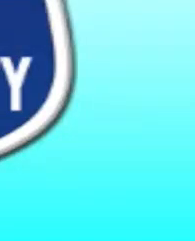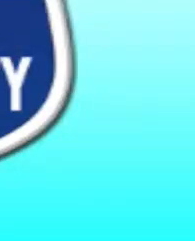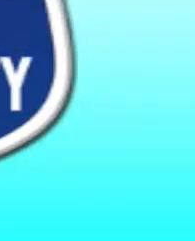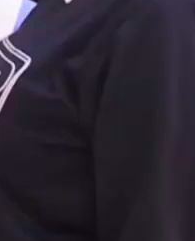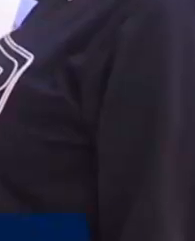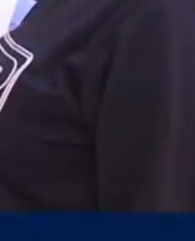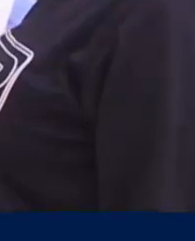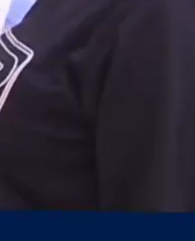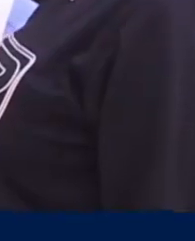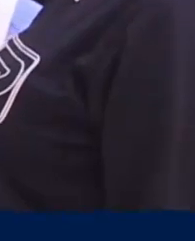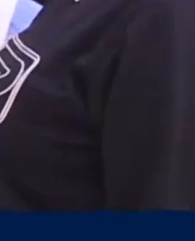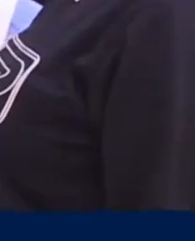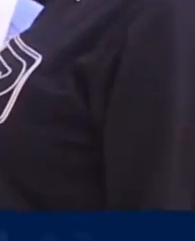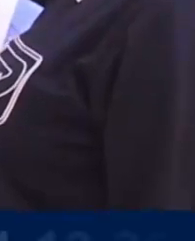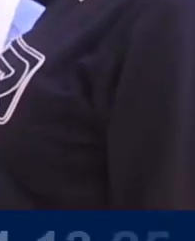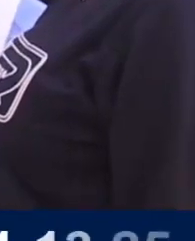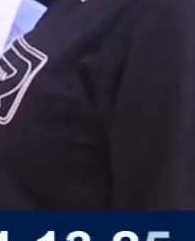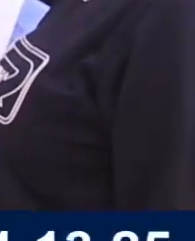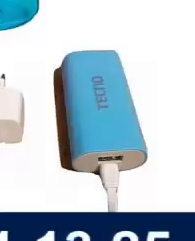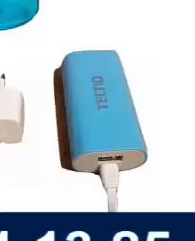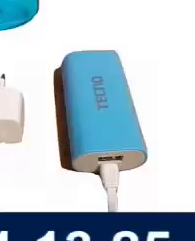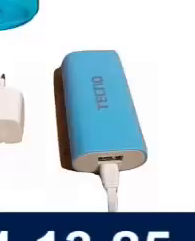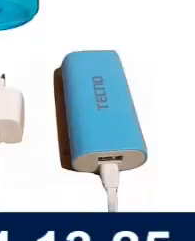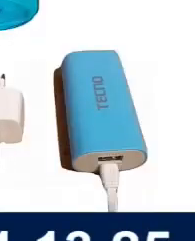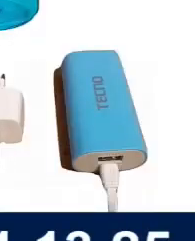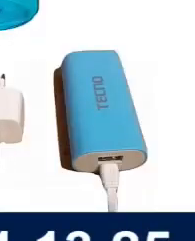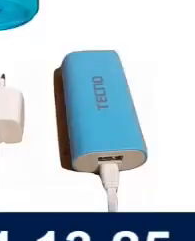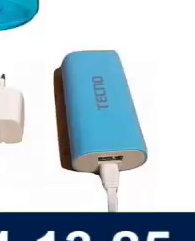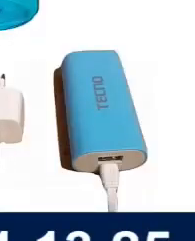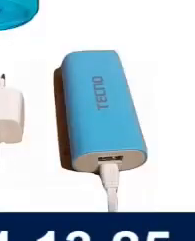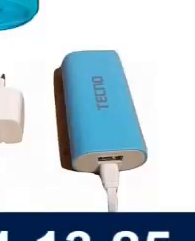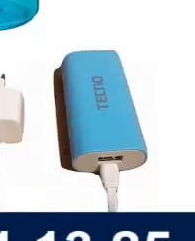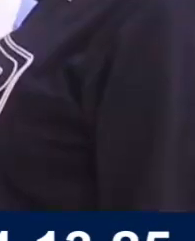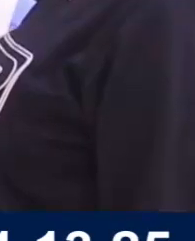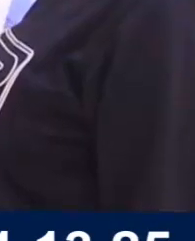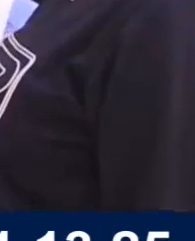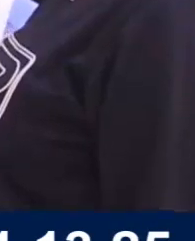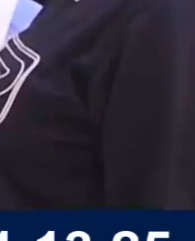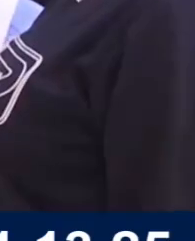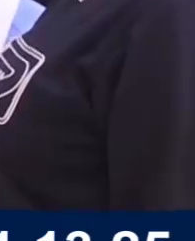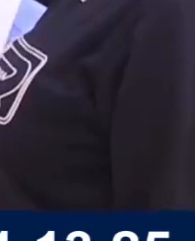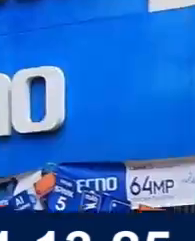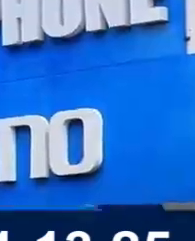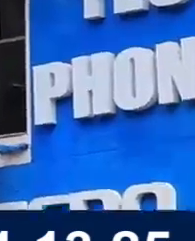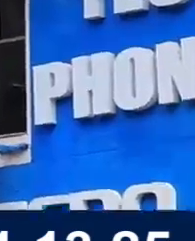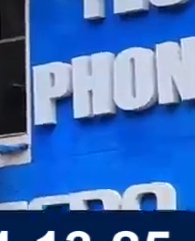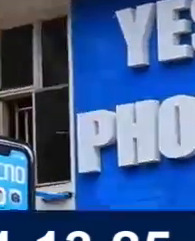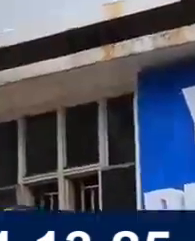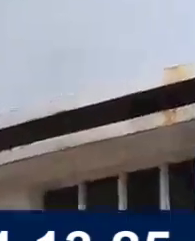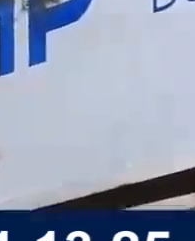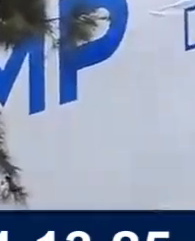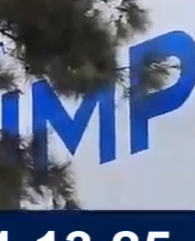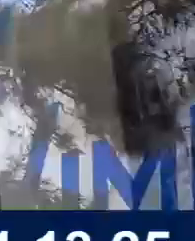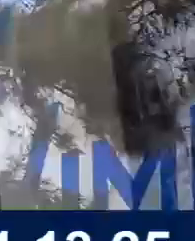y'amezi 13 uguze wese tumuha internet y'ubuntu n'izindi mpano zitandukanye wanadusanga mu mujyi